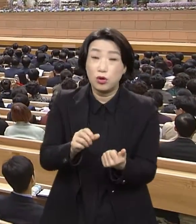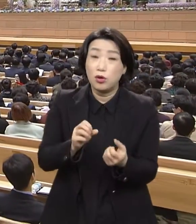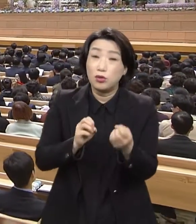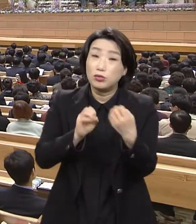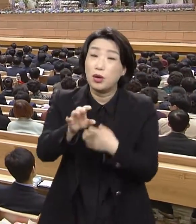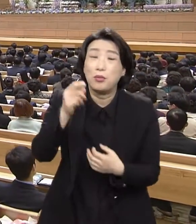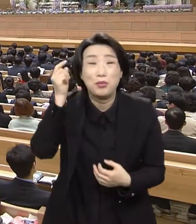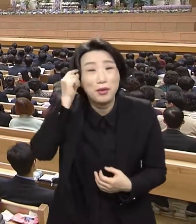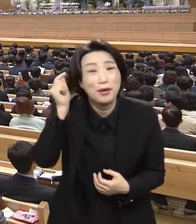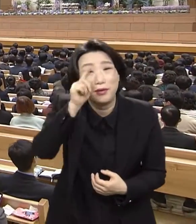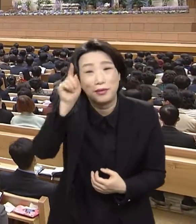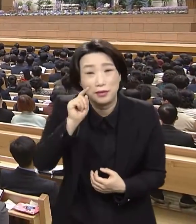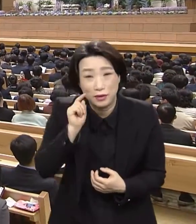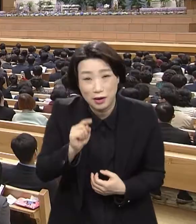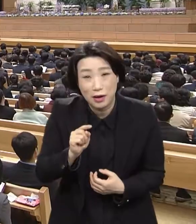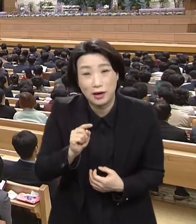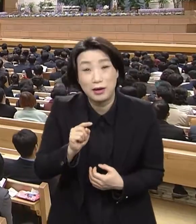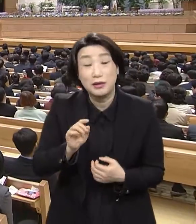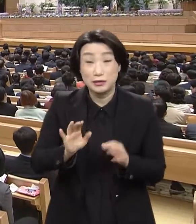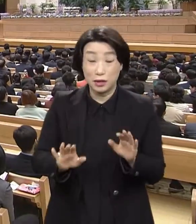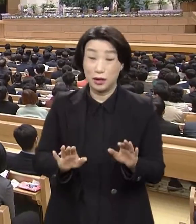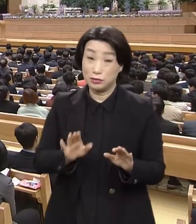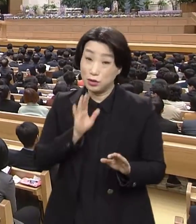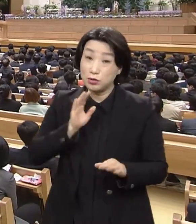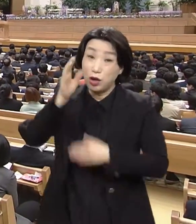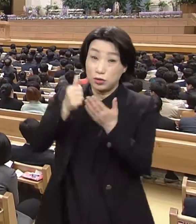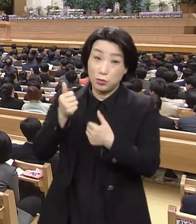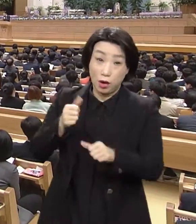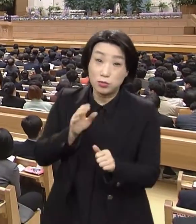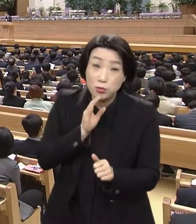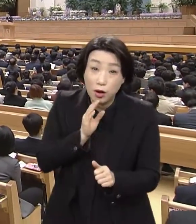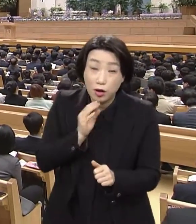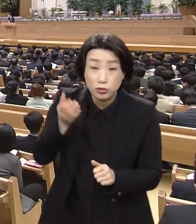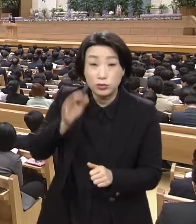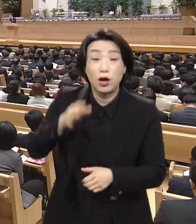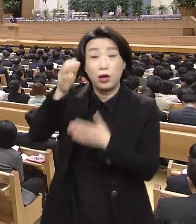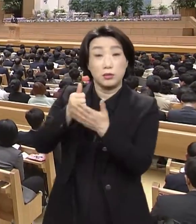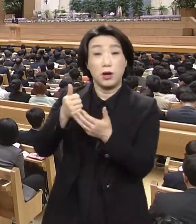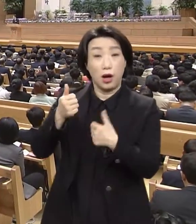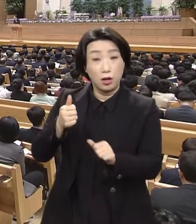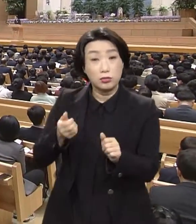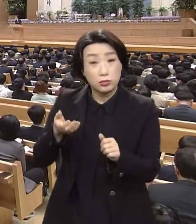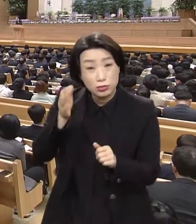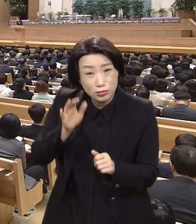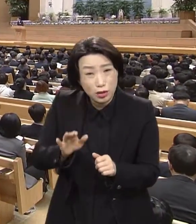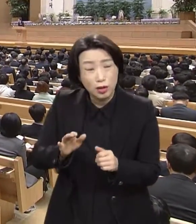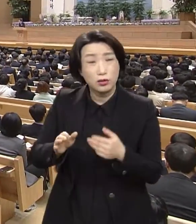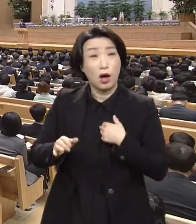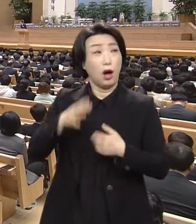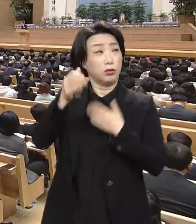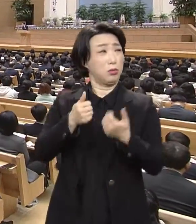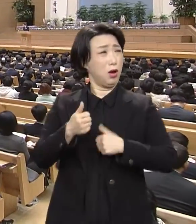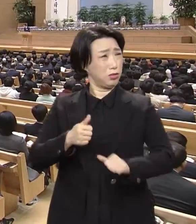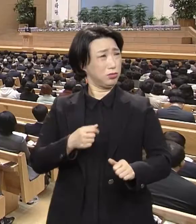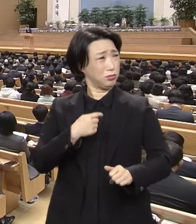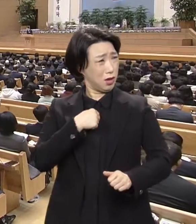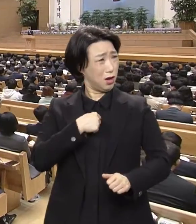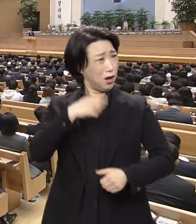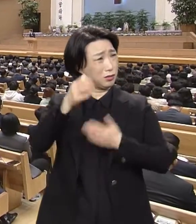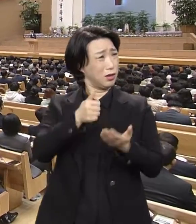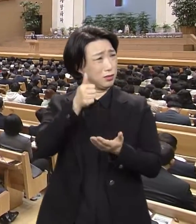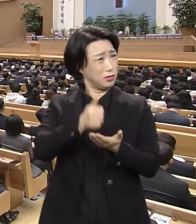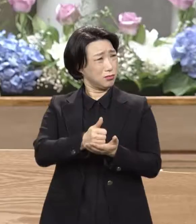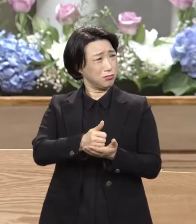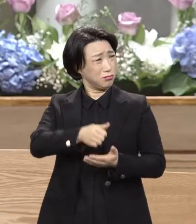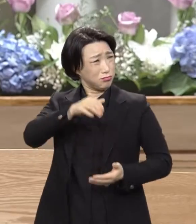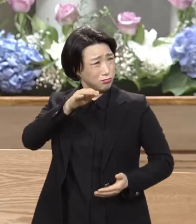하셨을까? 왜 사실 하나님의 아들인데 하나님의 아들로서 내가 하나님의 아들